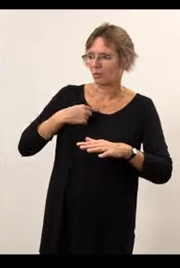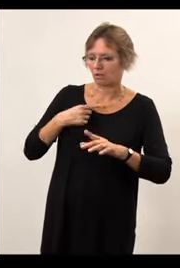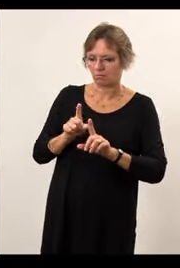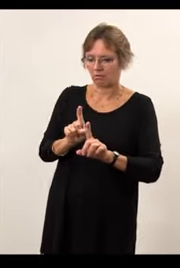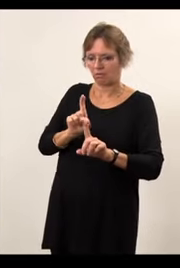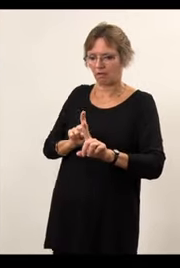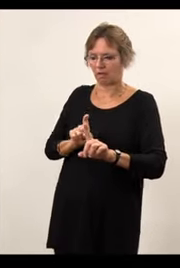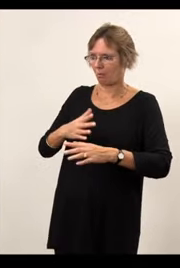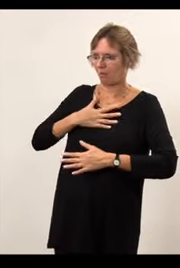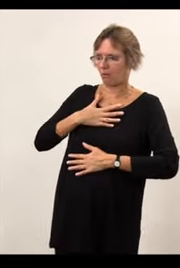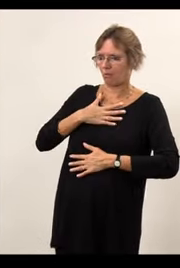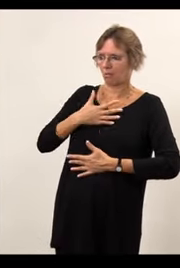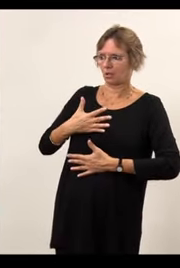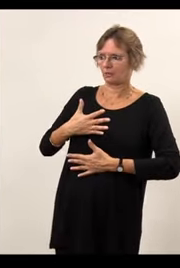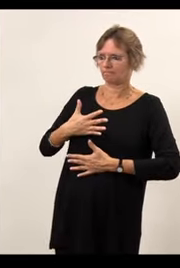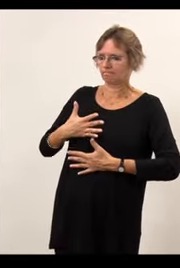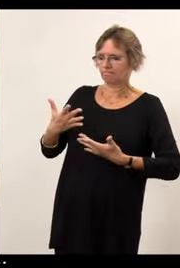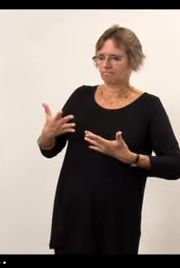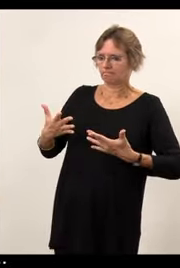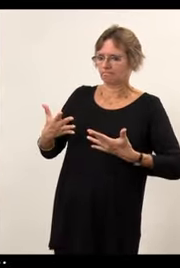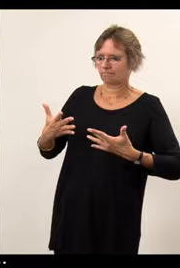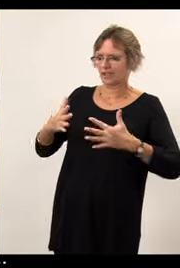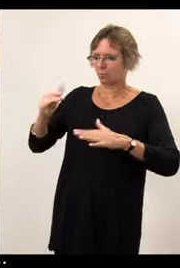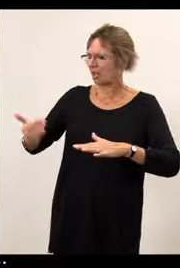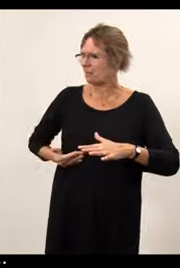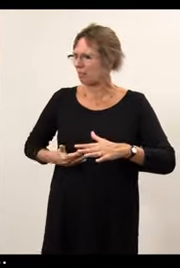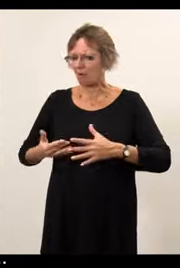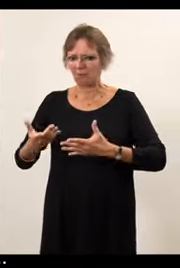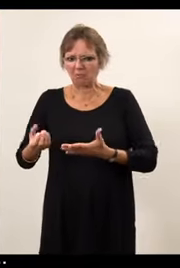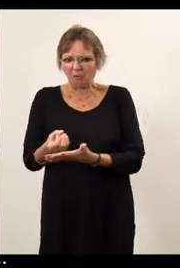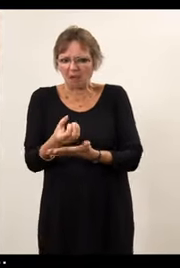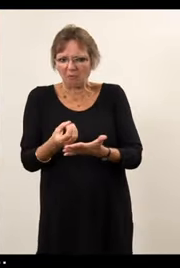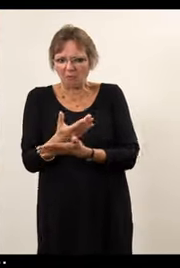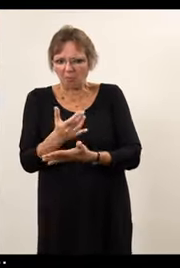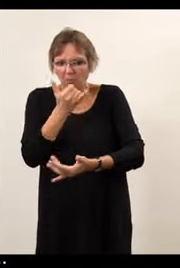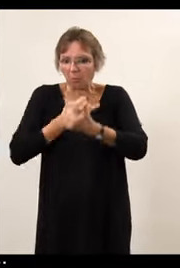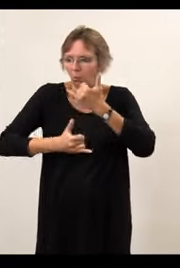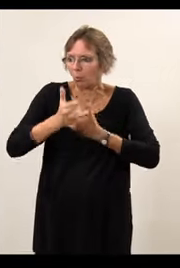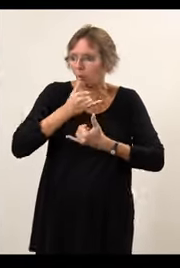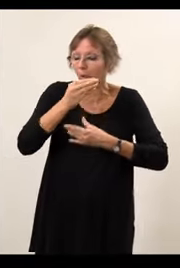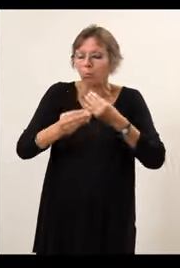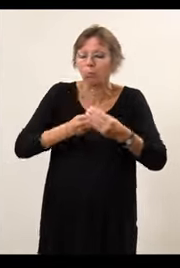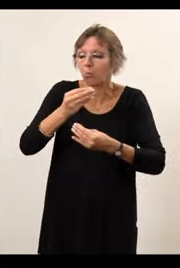Moi, je flippais déjà et elle a donné, je sais pas, une mauvaise info ou alors